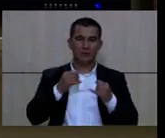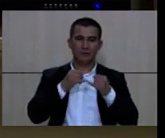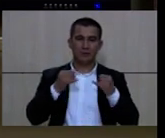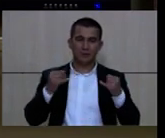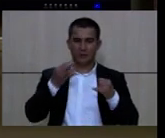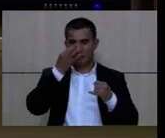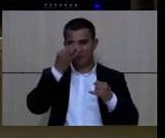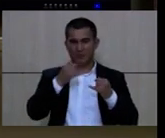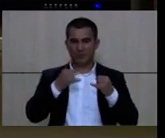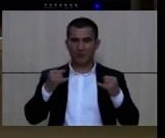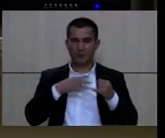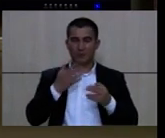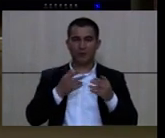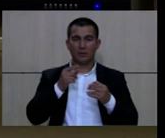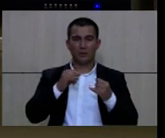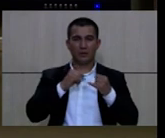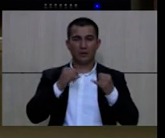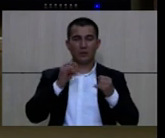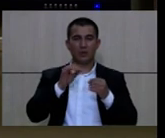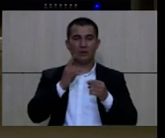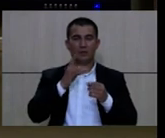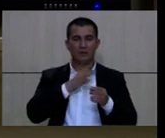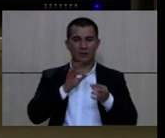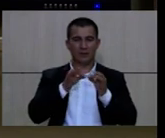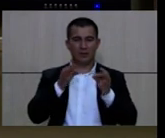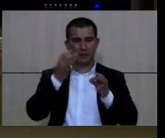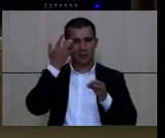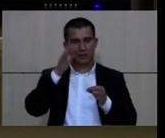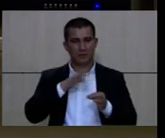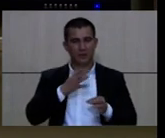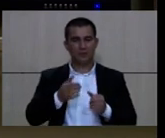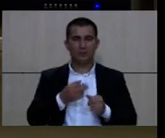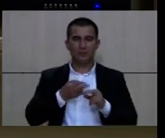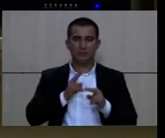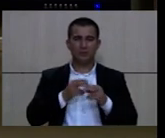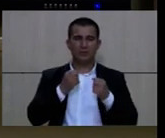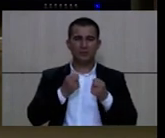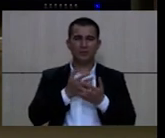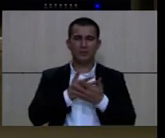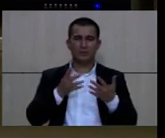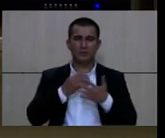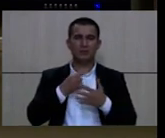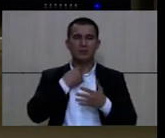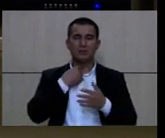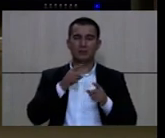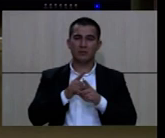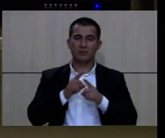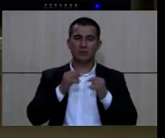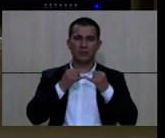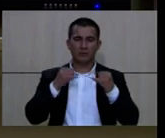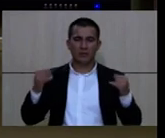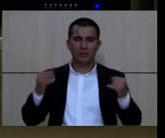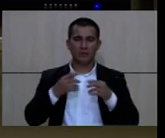yoki ipda qandaydir tuguncha bo'lgan. Demak, biz qattiq jismlarda ham tovush tarqalishini o'rgandik.